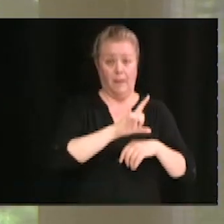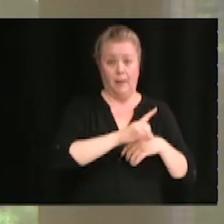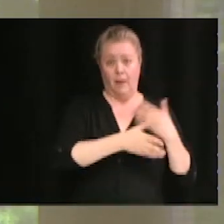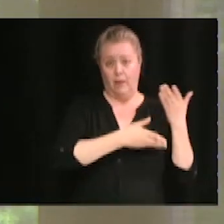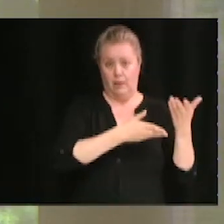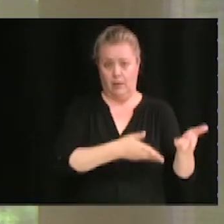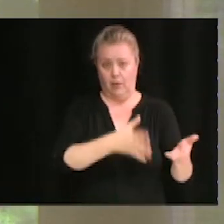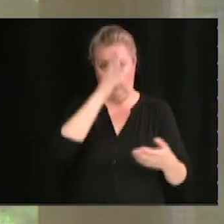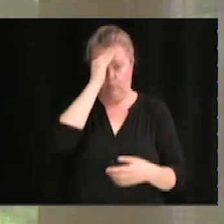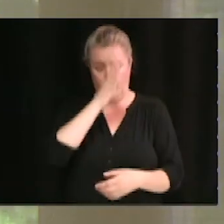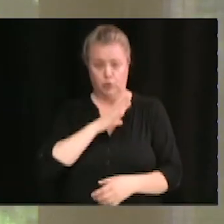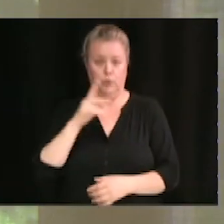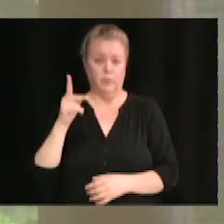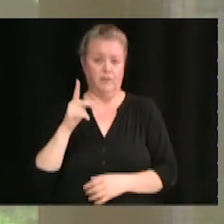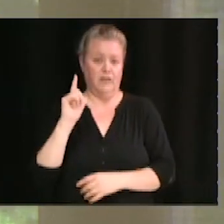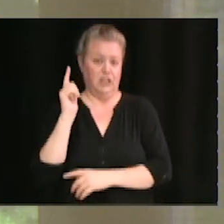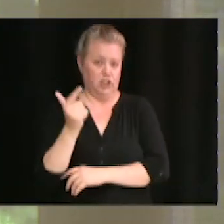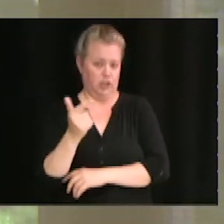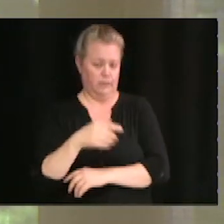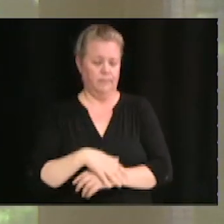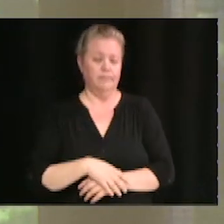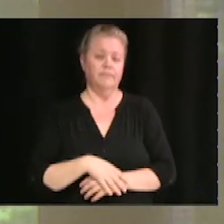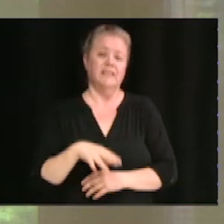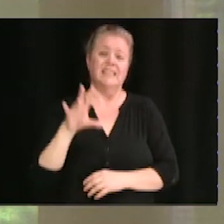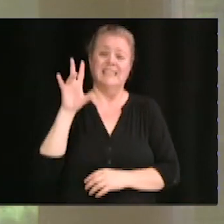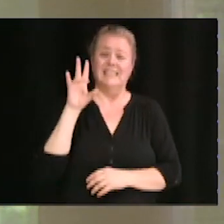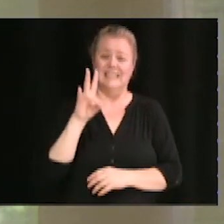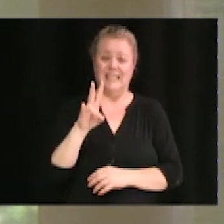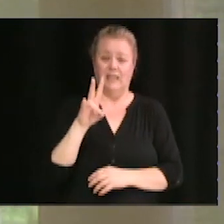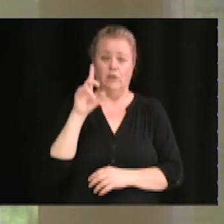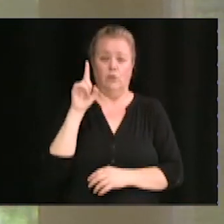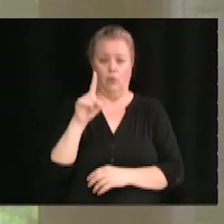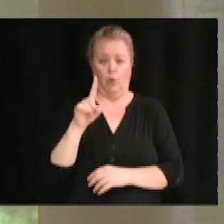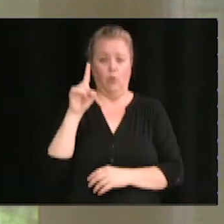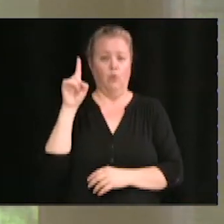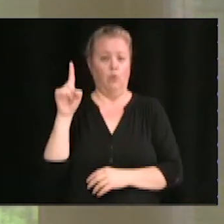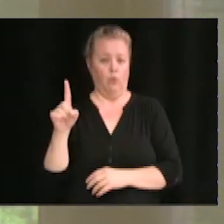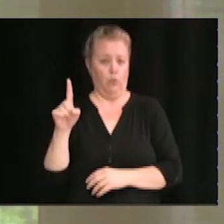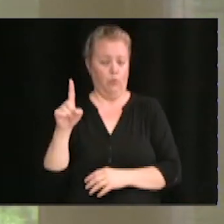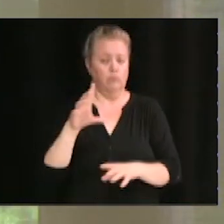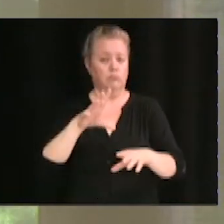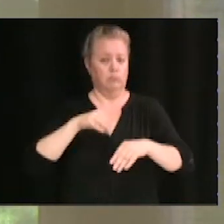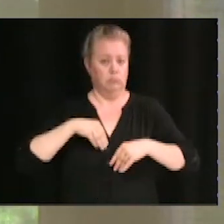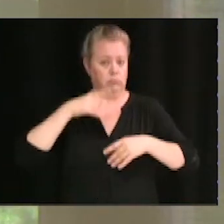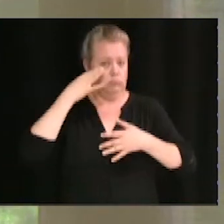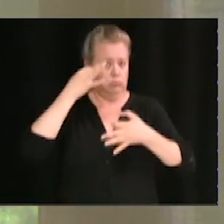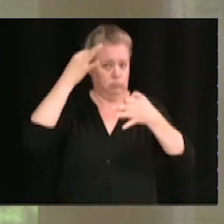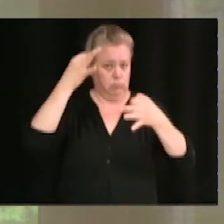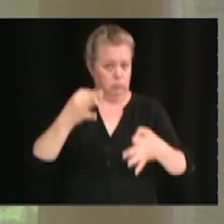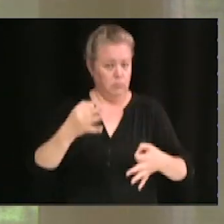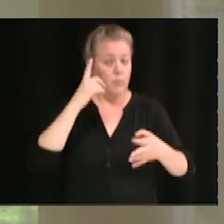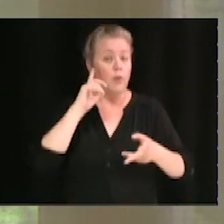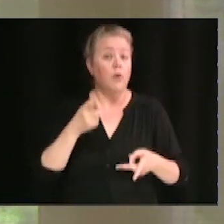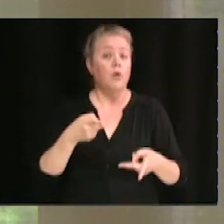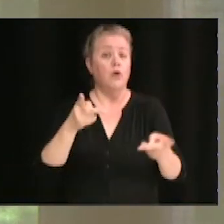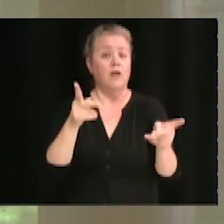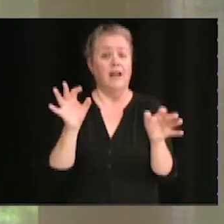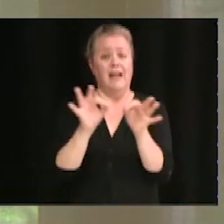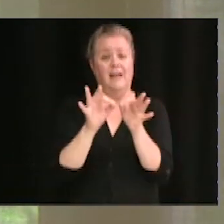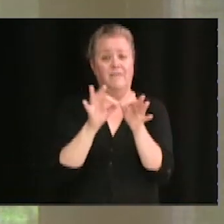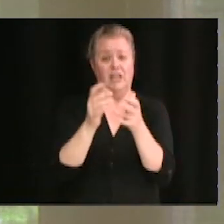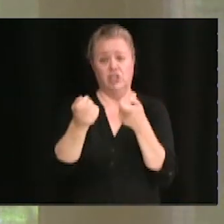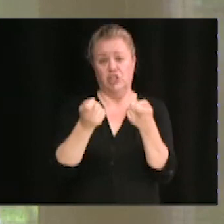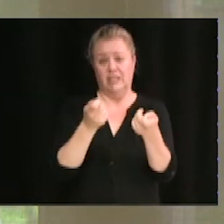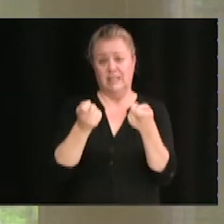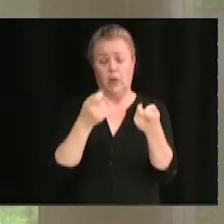Provencher. 7.1.1. Adoption d'une résolution autorisant les frais de gestion pour l'exploitation de l